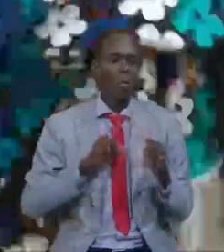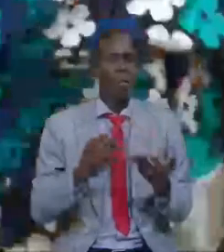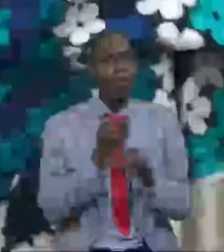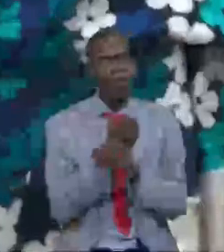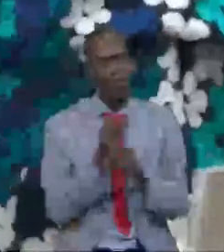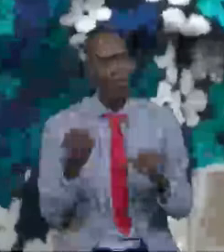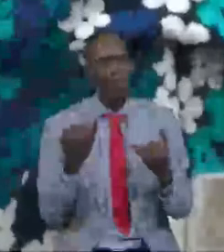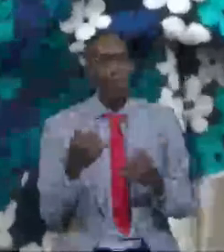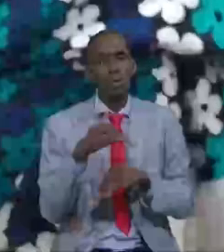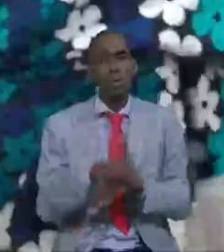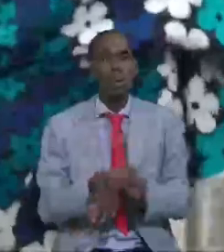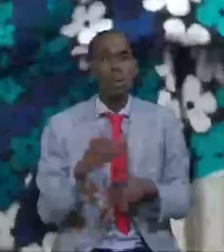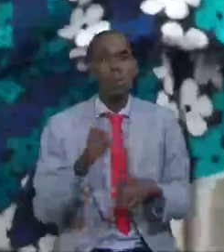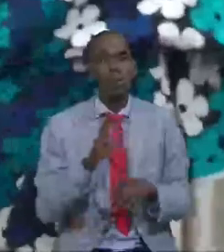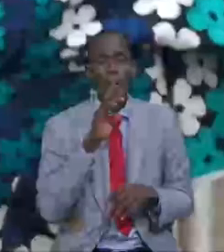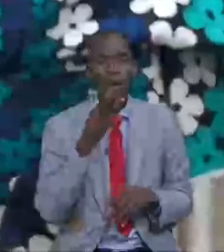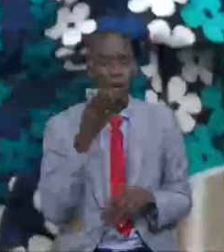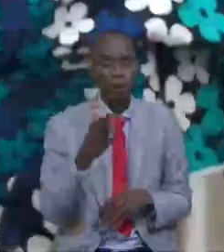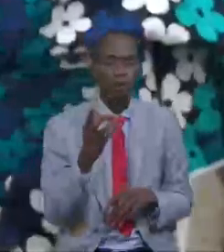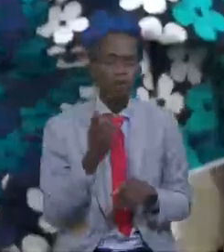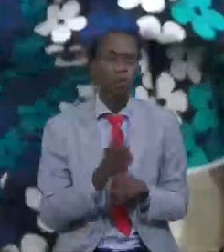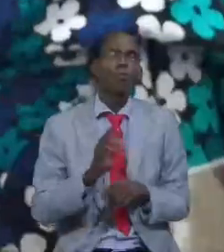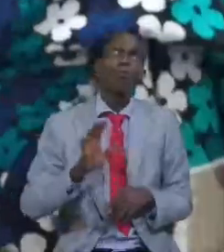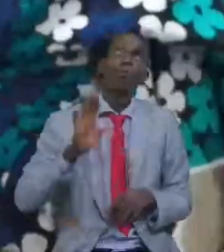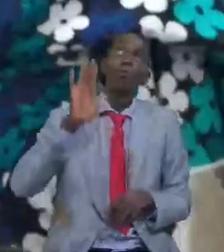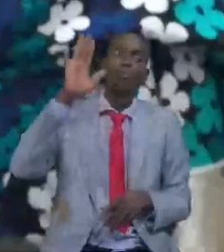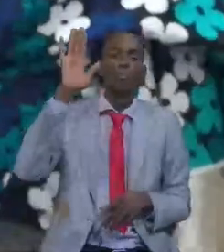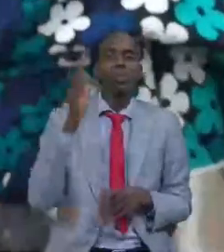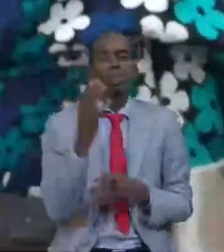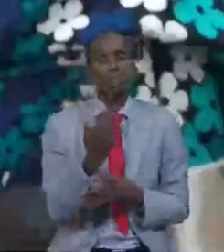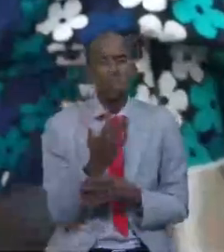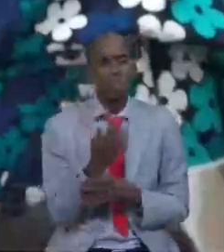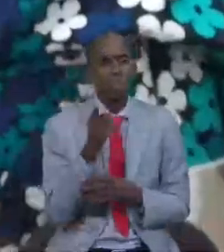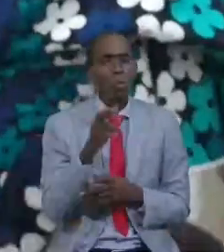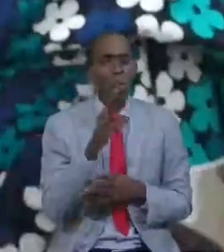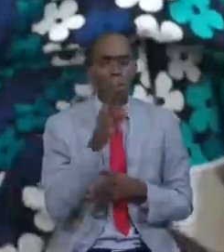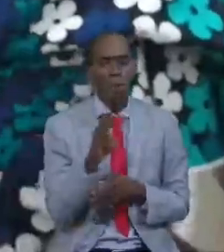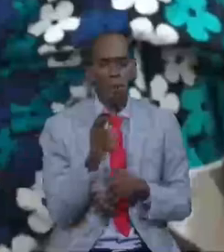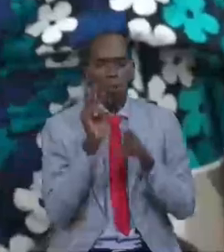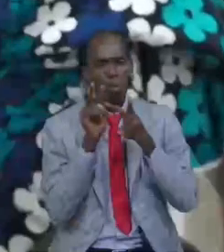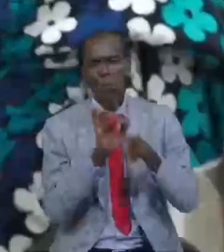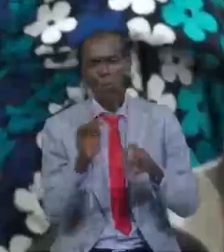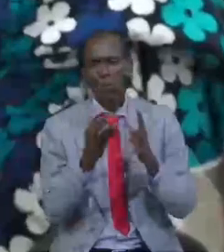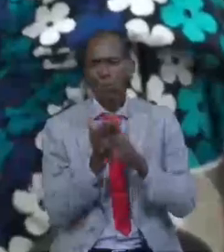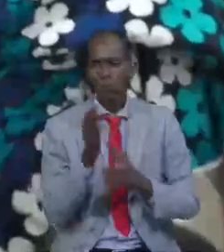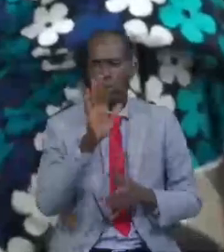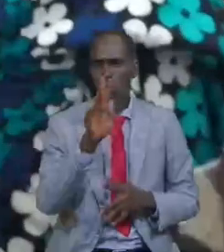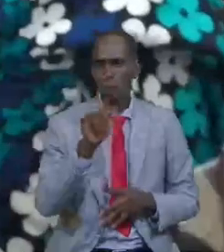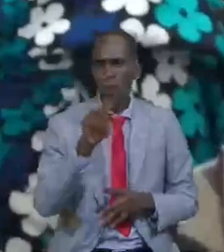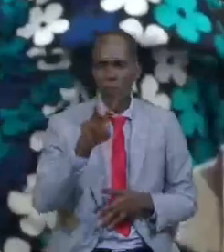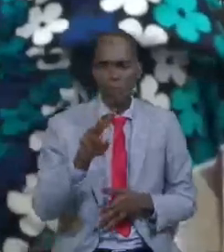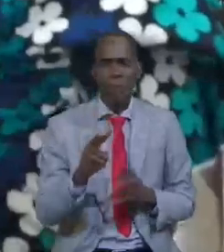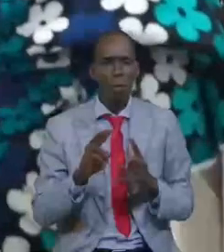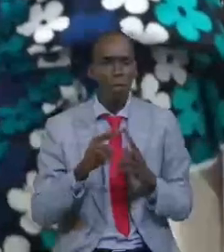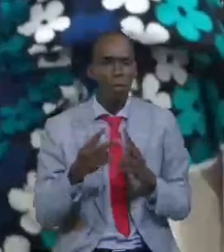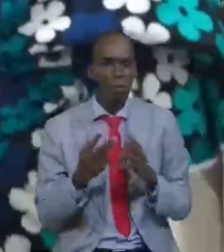tu es. N'importe où tu es. Tu nous écoutes à la radio, à la télévision, ou bien tu es en ligne,